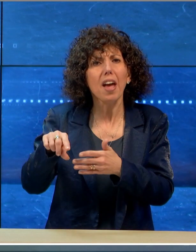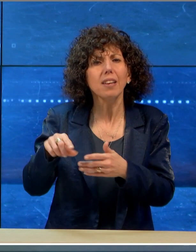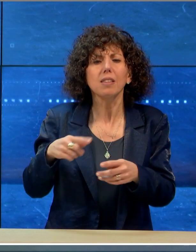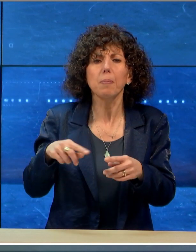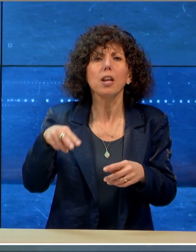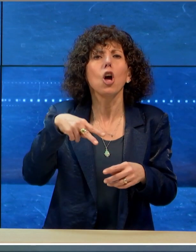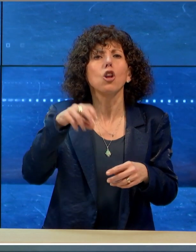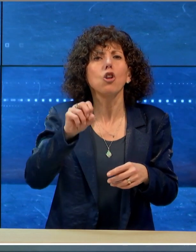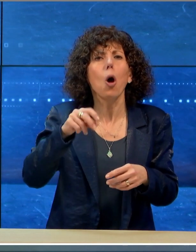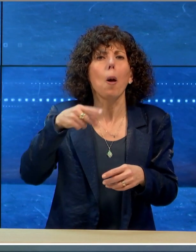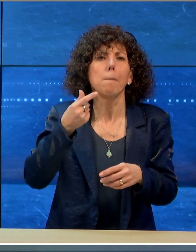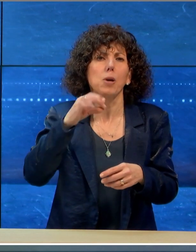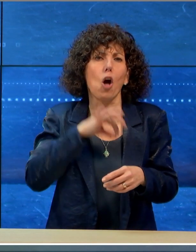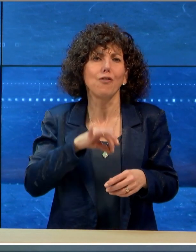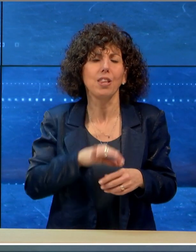no